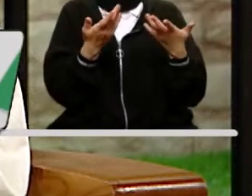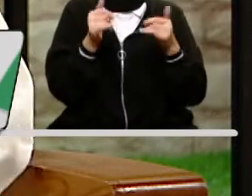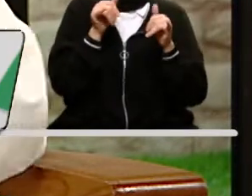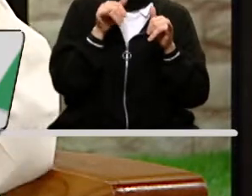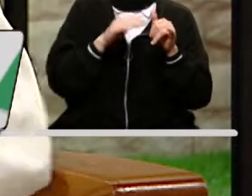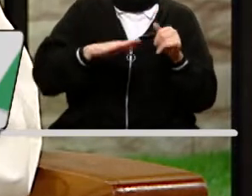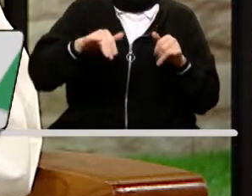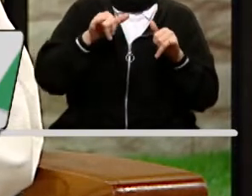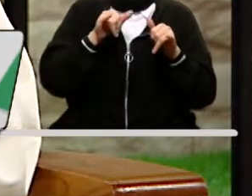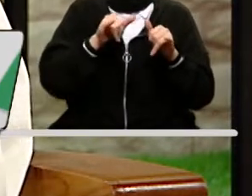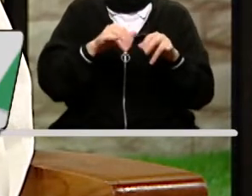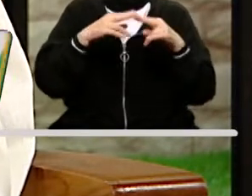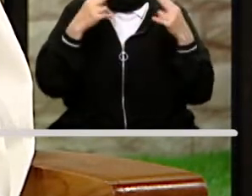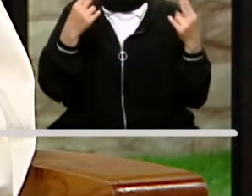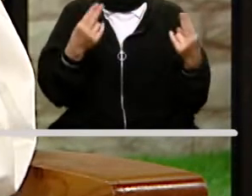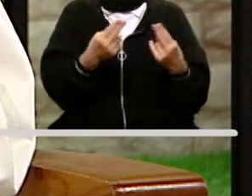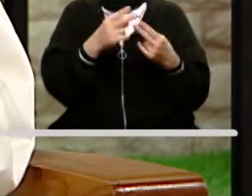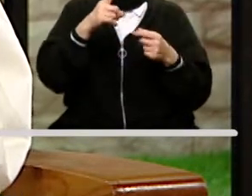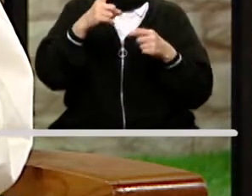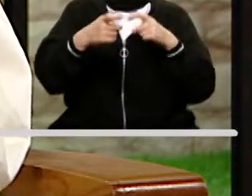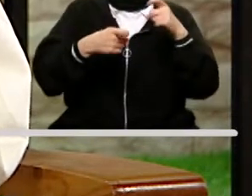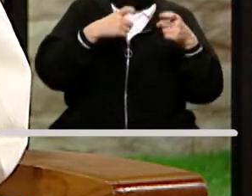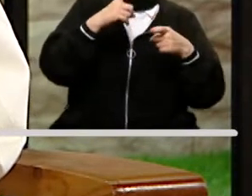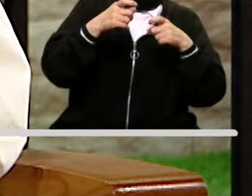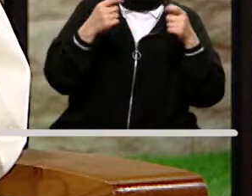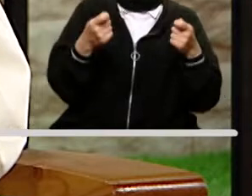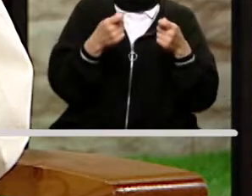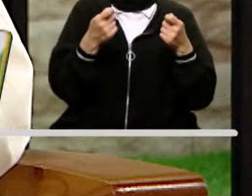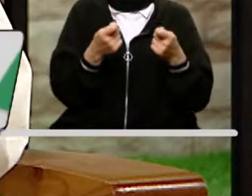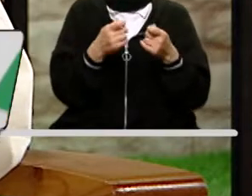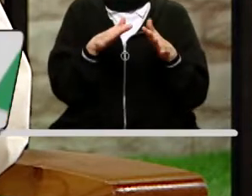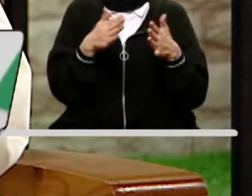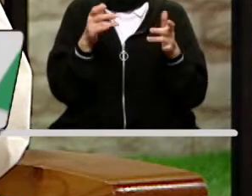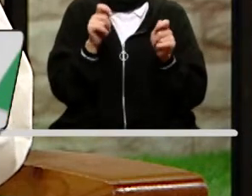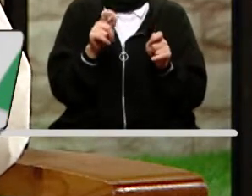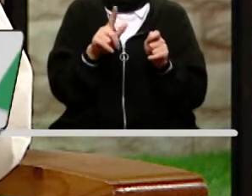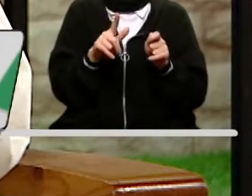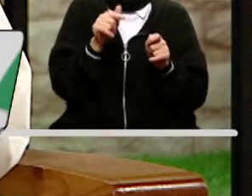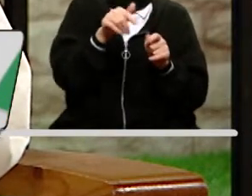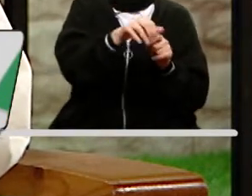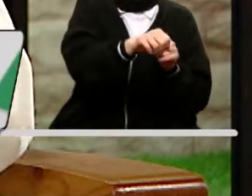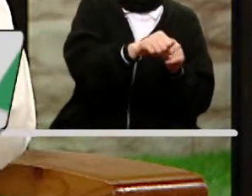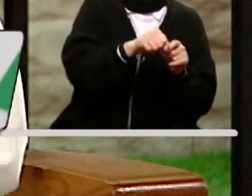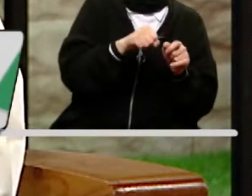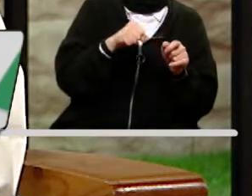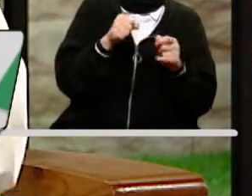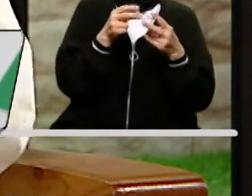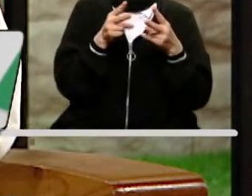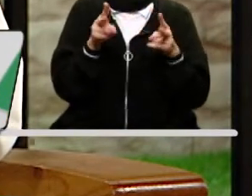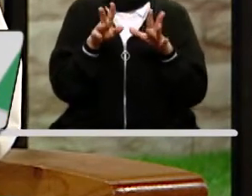da dünyayı keşfederken nasıl bilecek? Çocuk çekmeceyi açmazsa elinin oraya sıkışabileceğini de